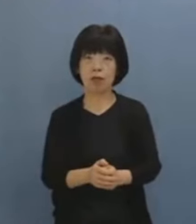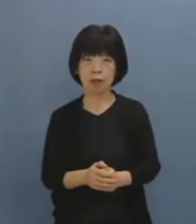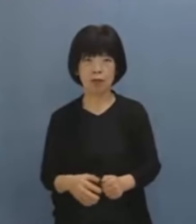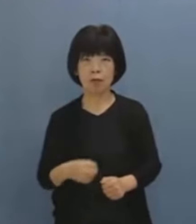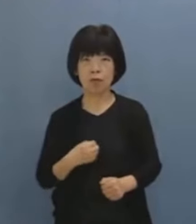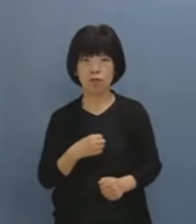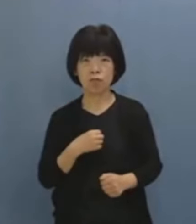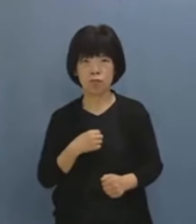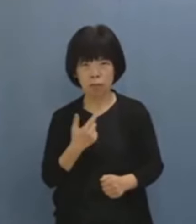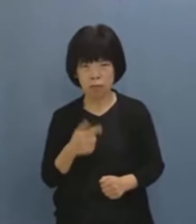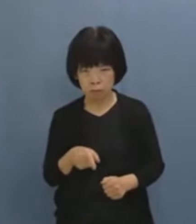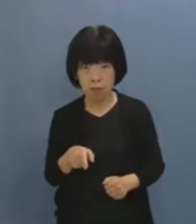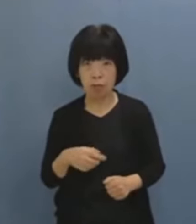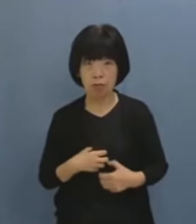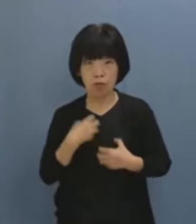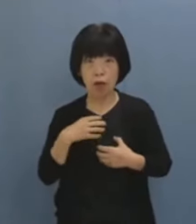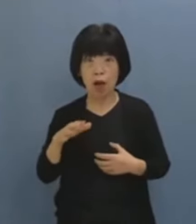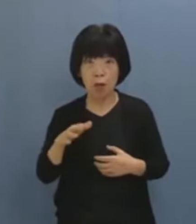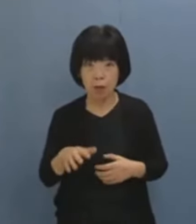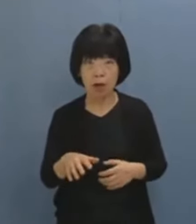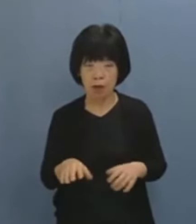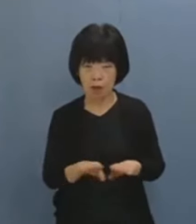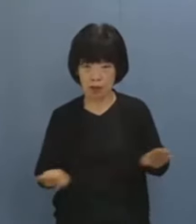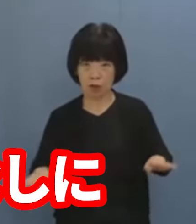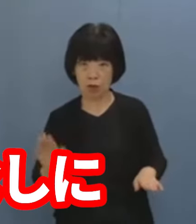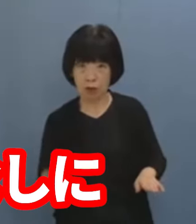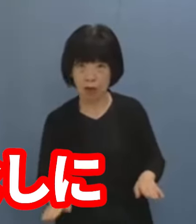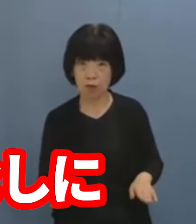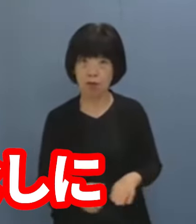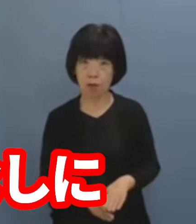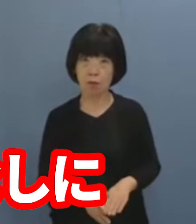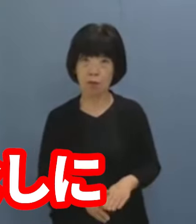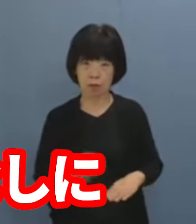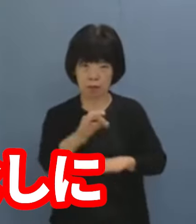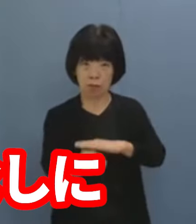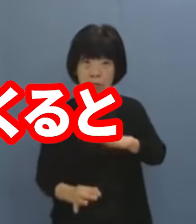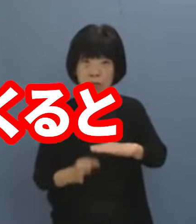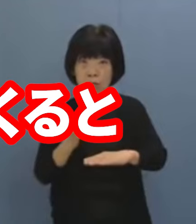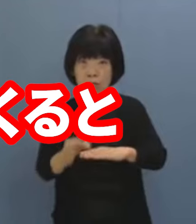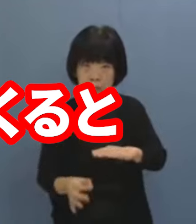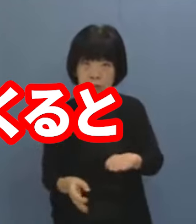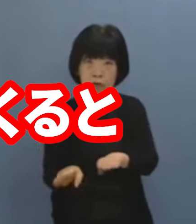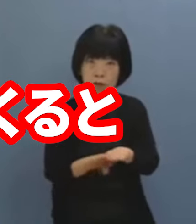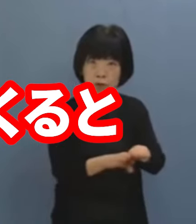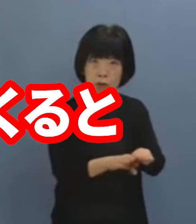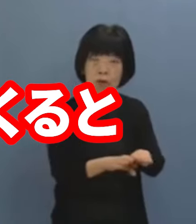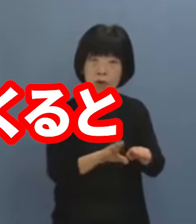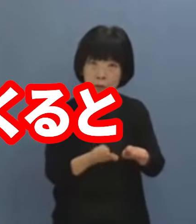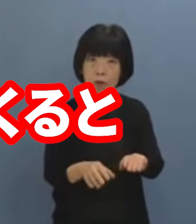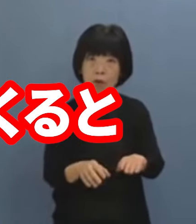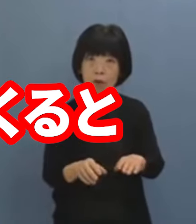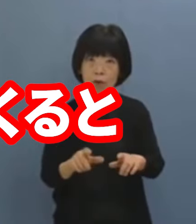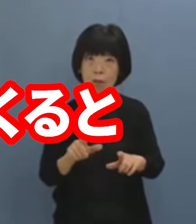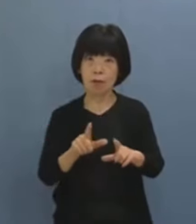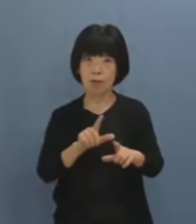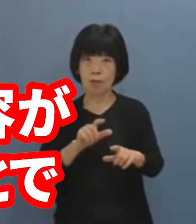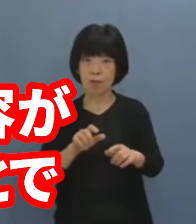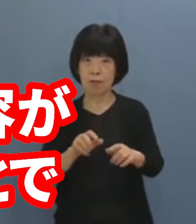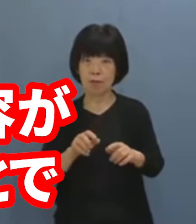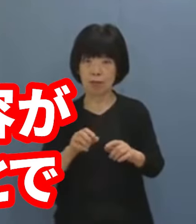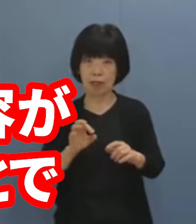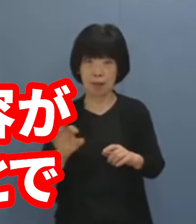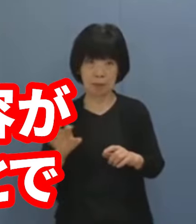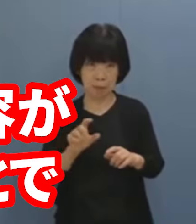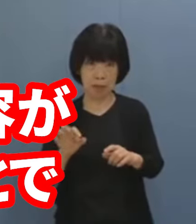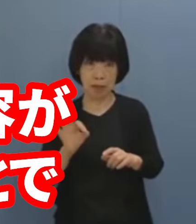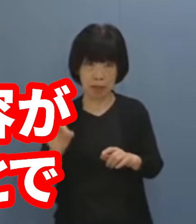、夜間に、チャット、休日など時間を構いなしに指示が矢継ぎ早に飛んでくるといった、まあ、告発文